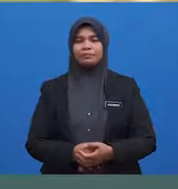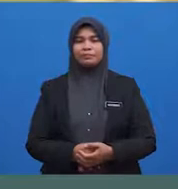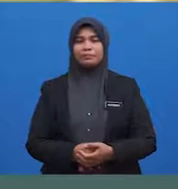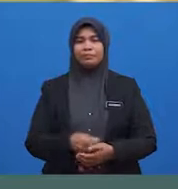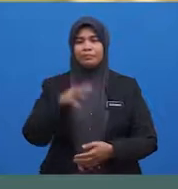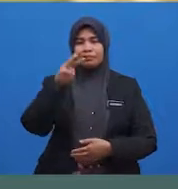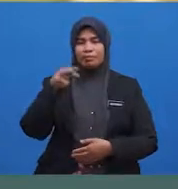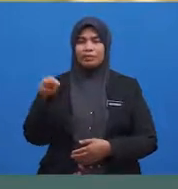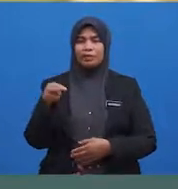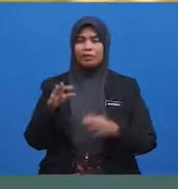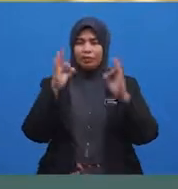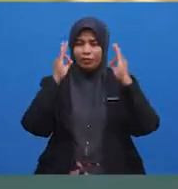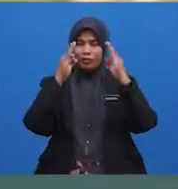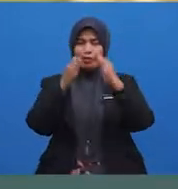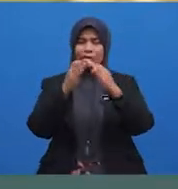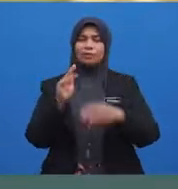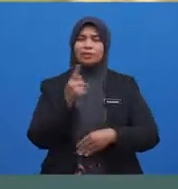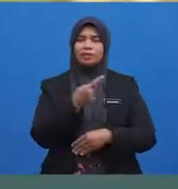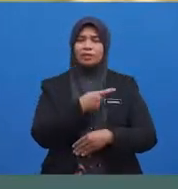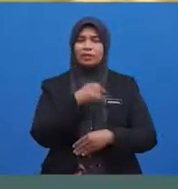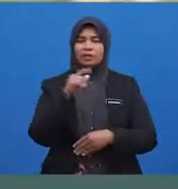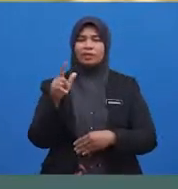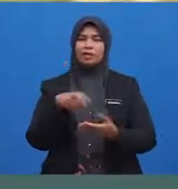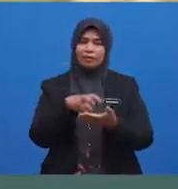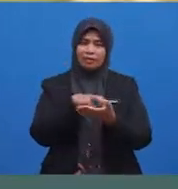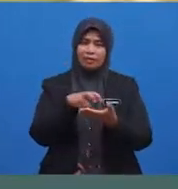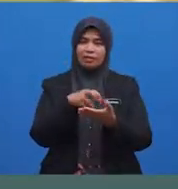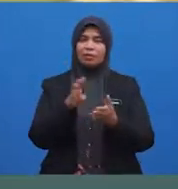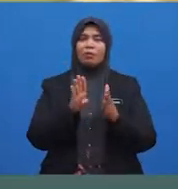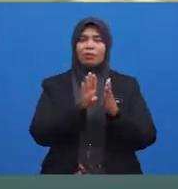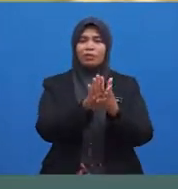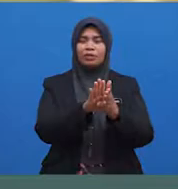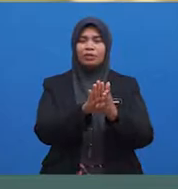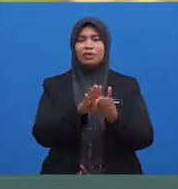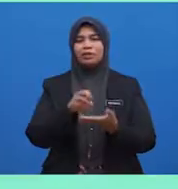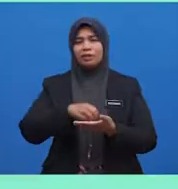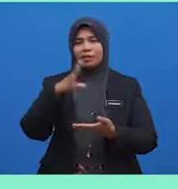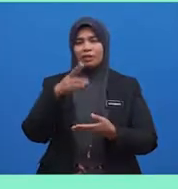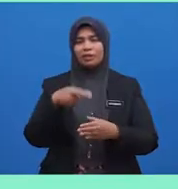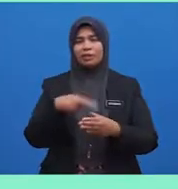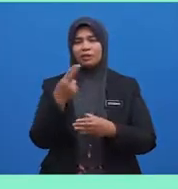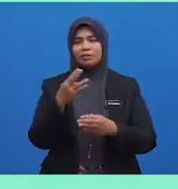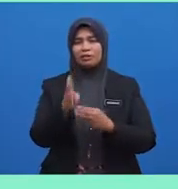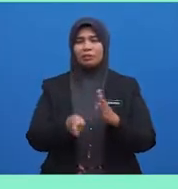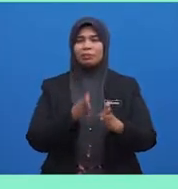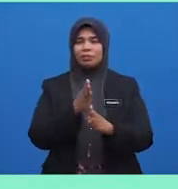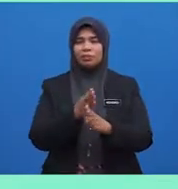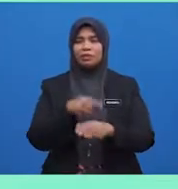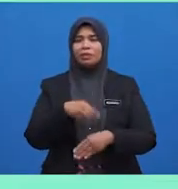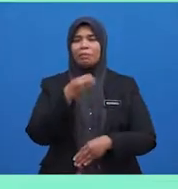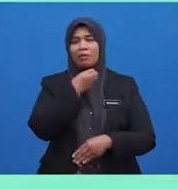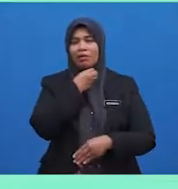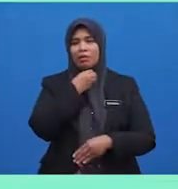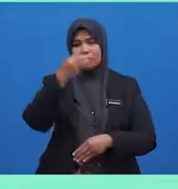Murid-murid, fokus kita dalam sesi ini ialah meneroka bukti kekayaan hasil bumi yang terdapat di Perak, Selangor,